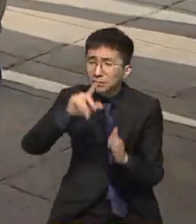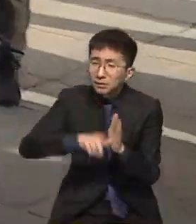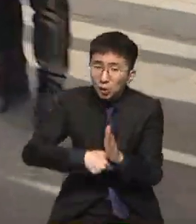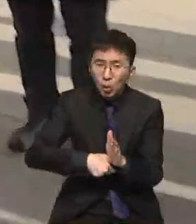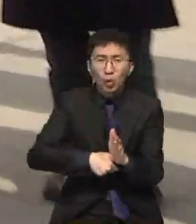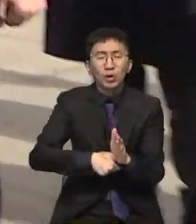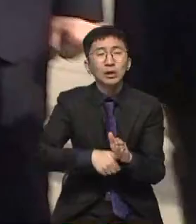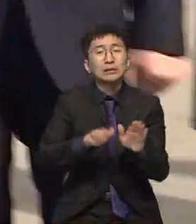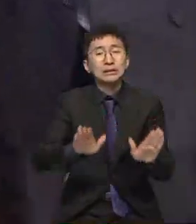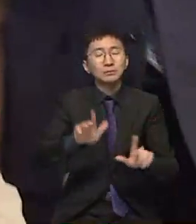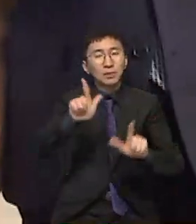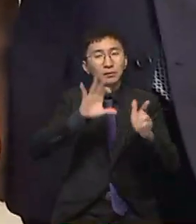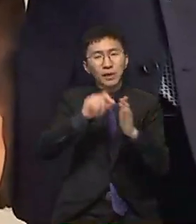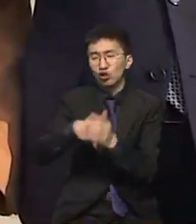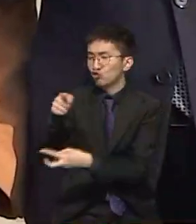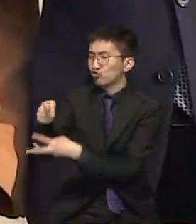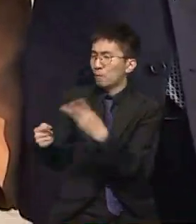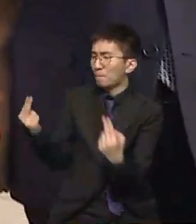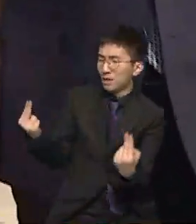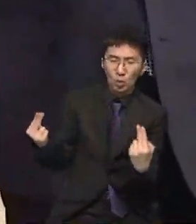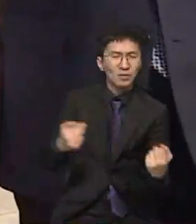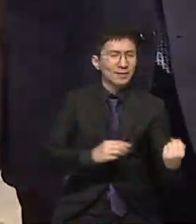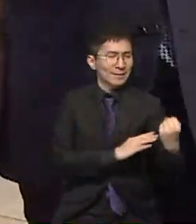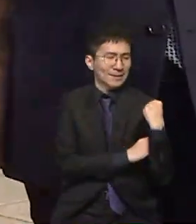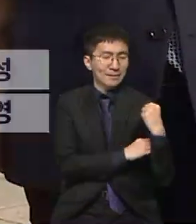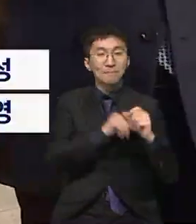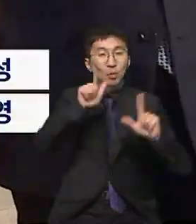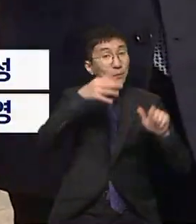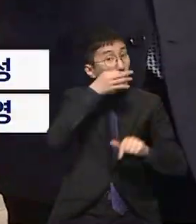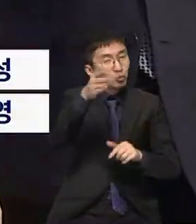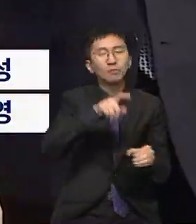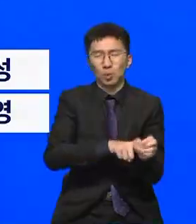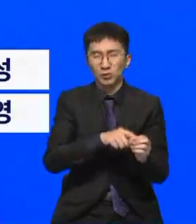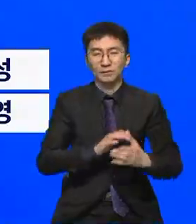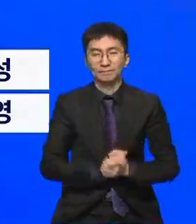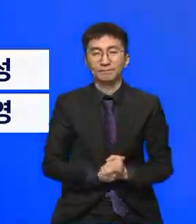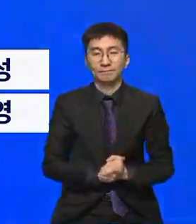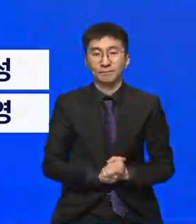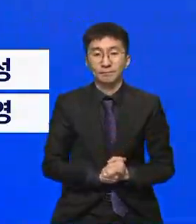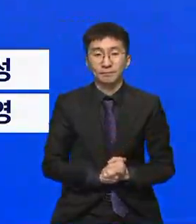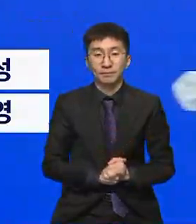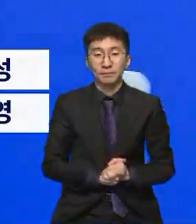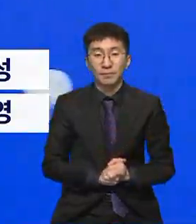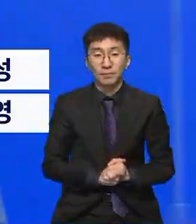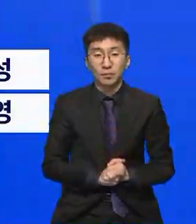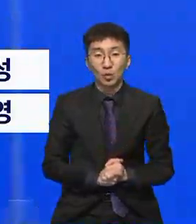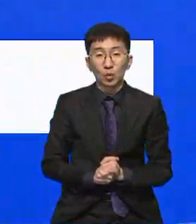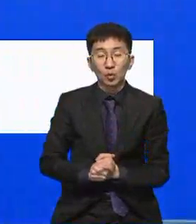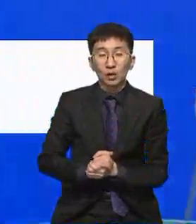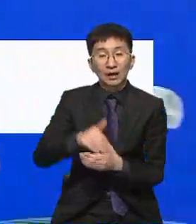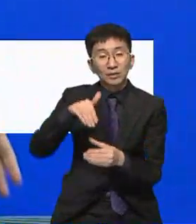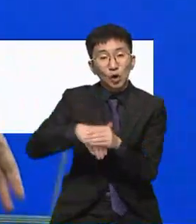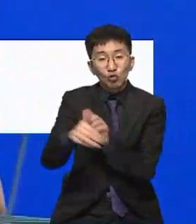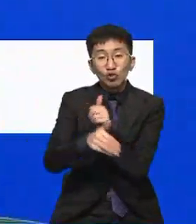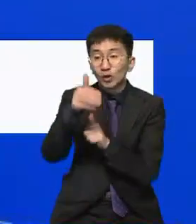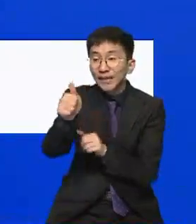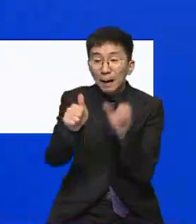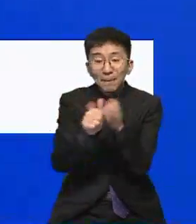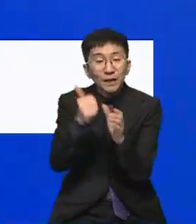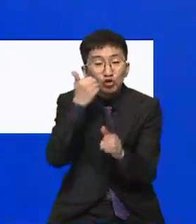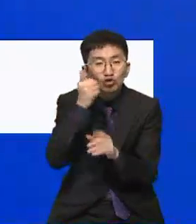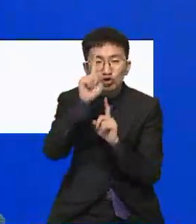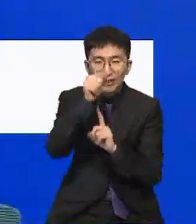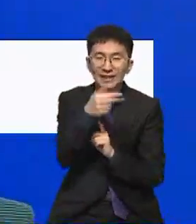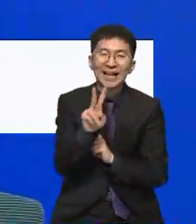해결 능력에서 윤석열 후보보다 우위임을 각인시키려는 행보입니다. 이 후보는 원톱 총괄 선대위원장에 이낙연 전 대표를